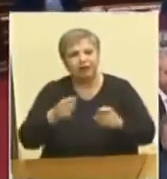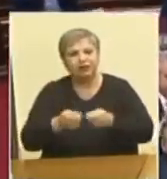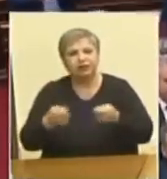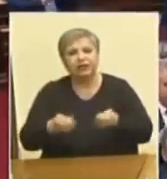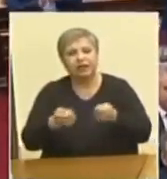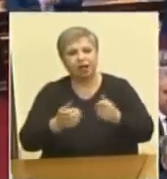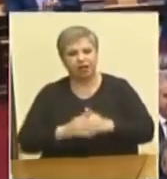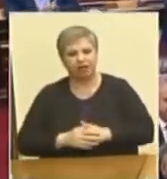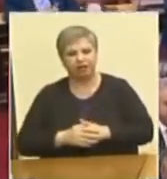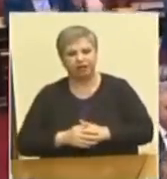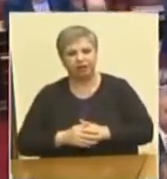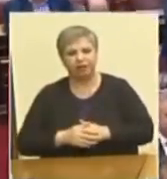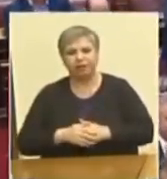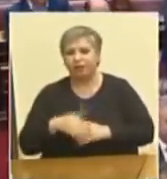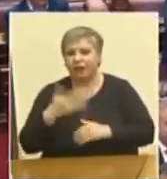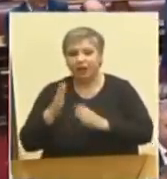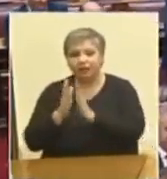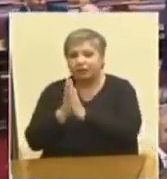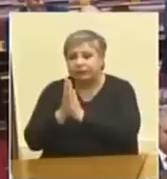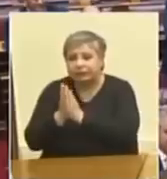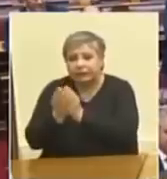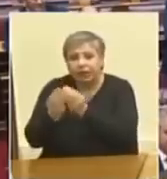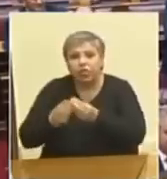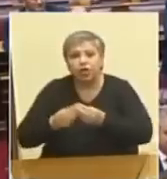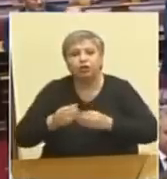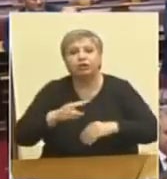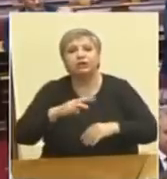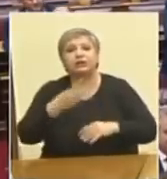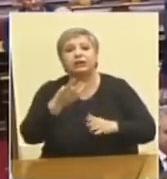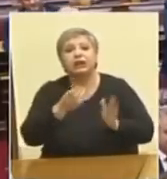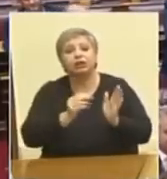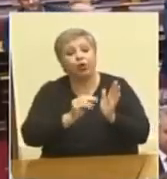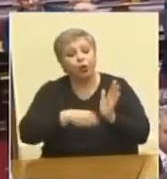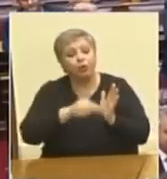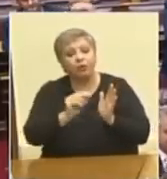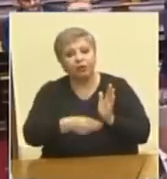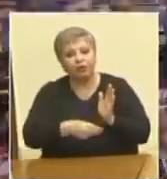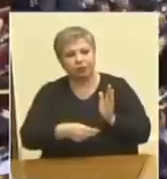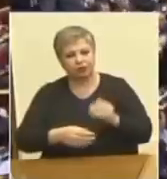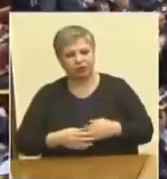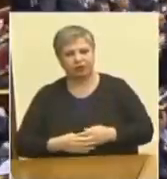Να σας δώσει τι? Ένα τρίτο μνημόνιο. Παρακαλώ,